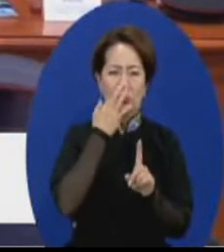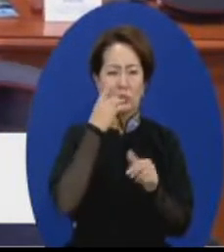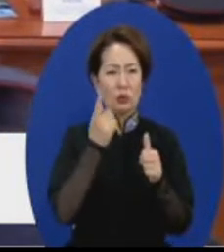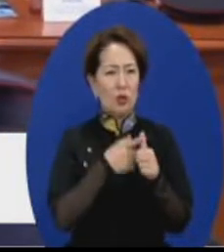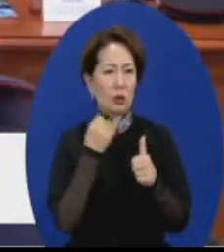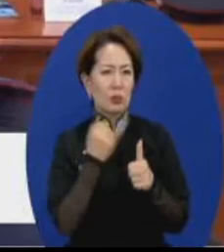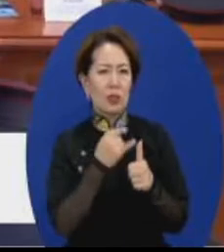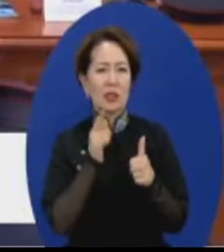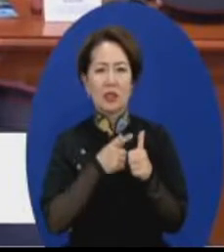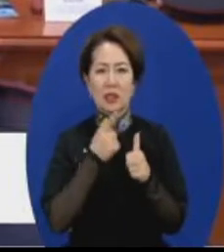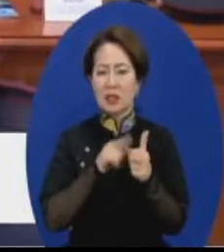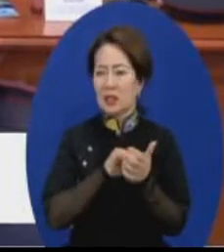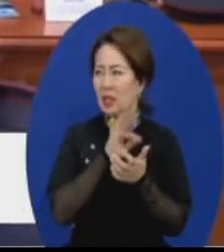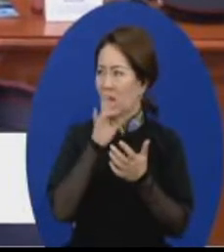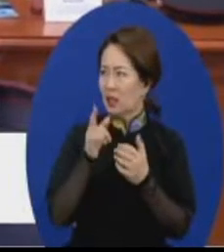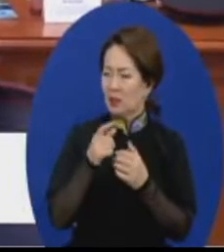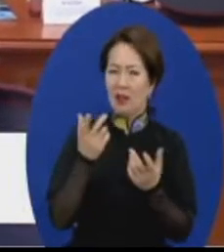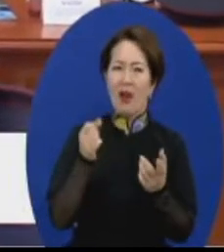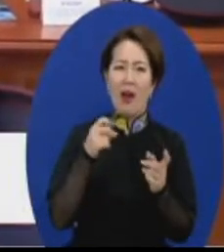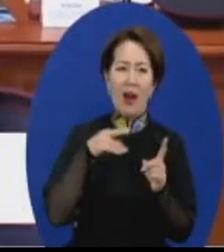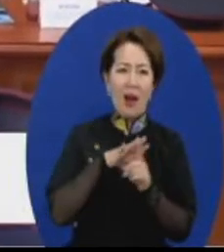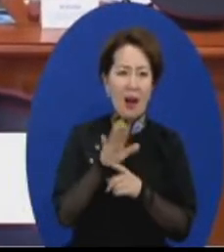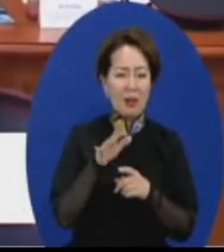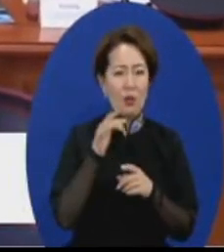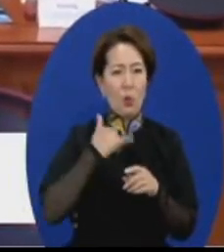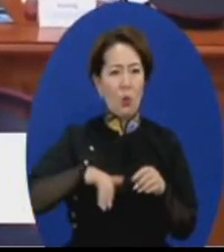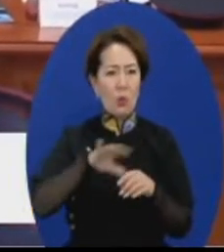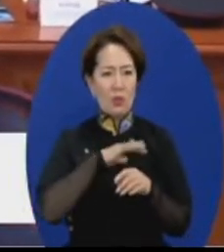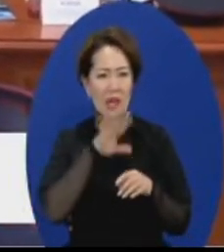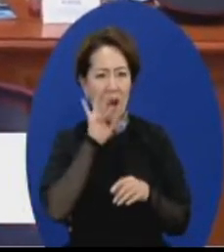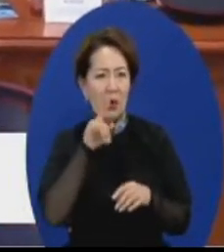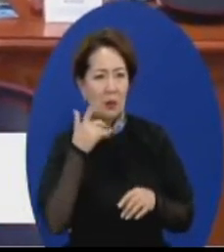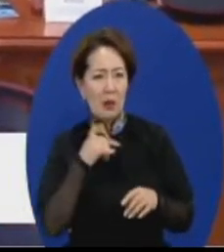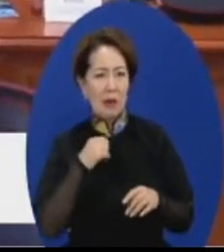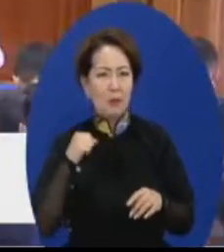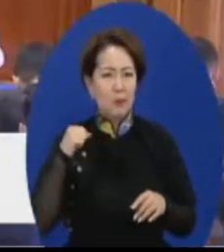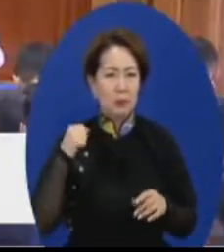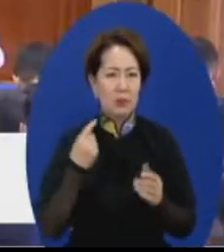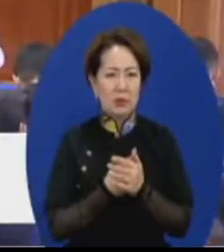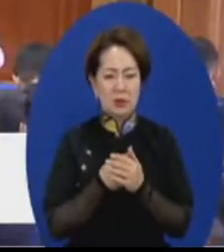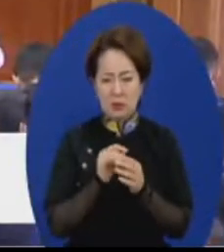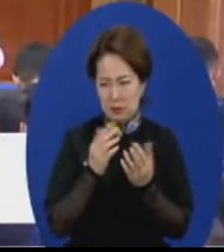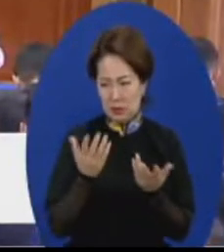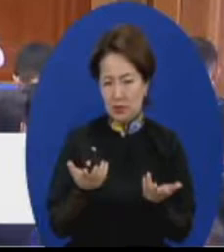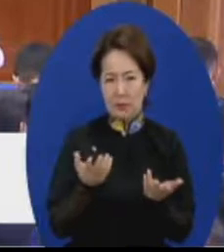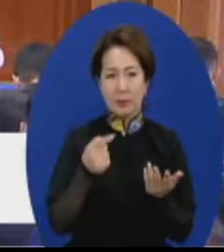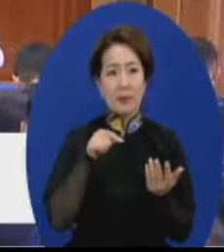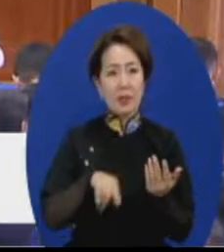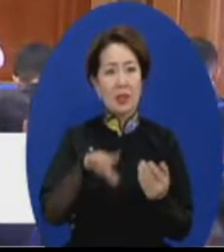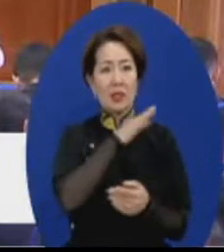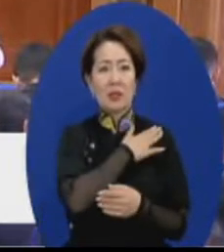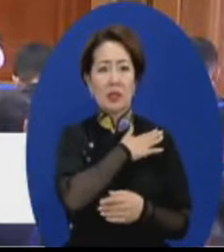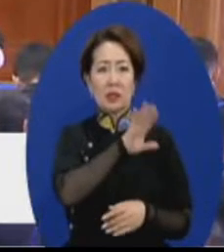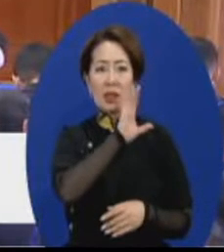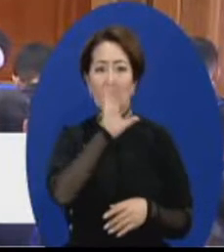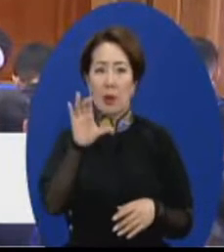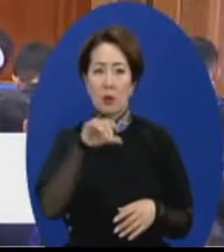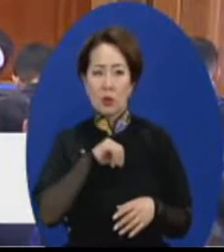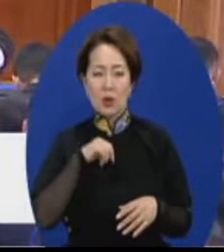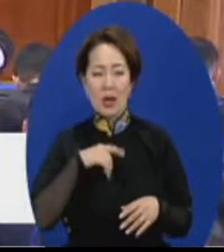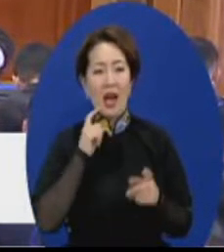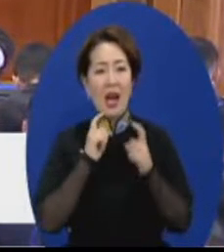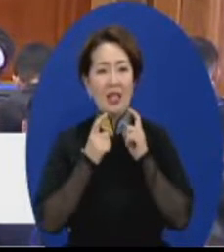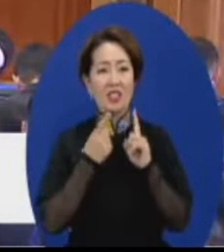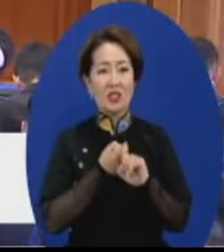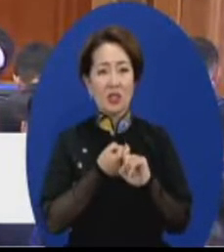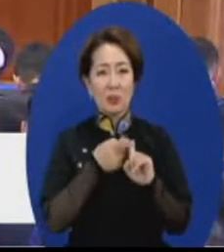нэр төр алдар хүндэт нь халдах, улс орны аюулгүй байдал занл хийх ийм ажлууд хийж байгаа. Цагдаагийн байгууллага нь харилцаа холбоо мэдээллийн